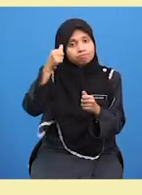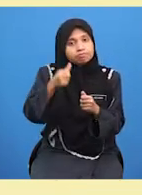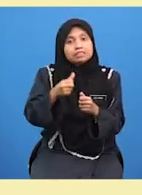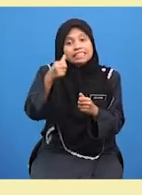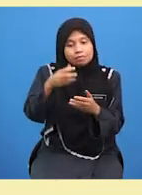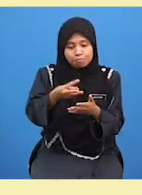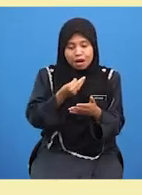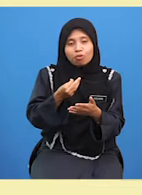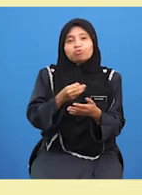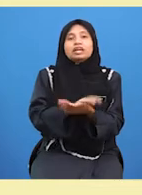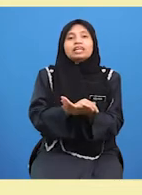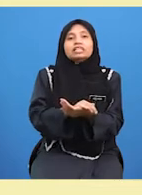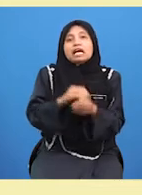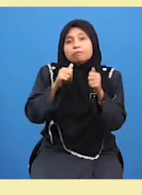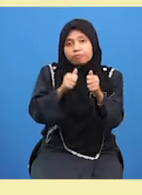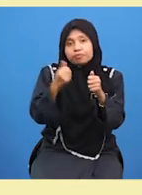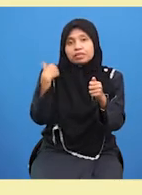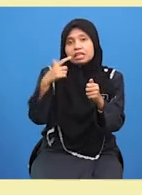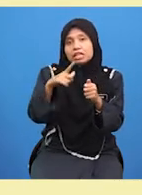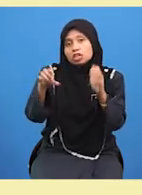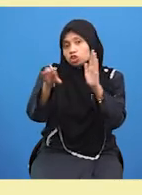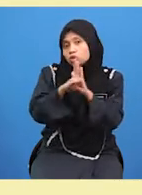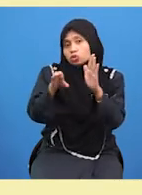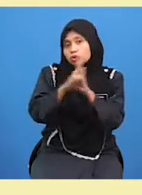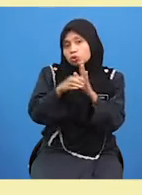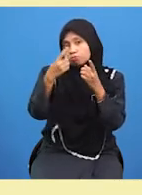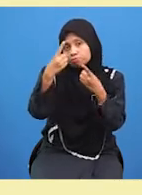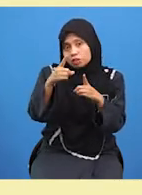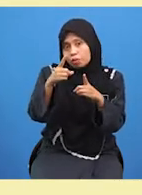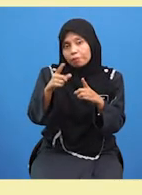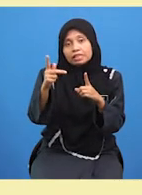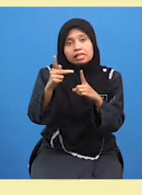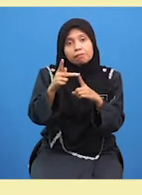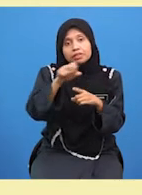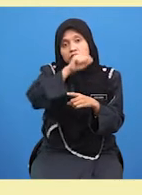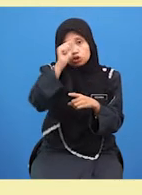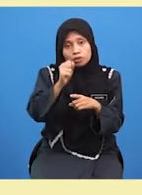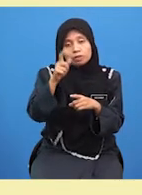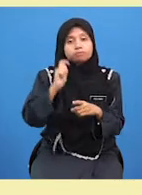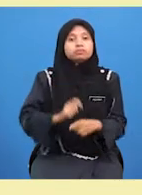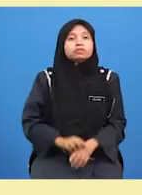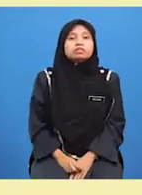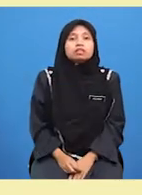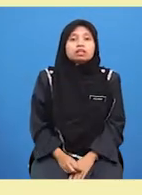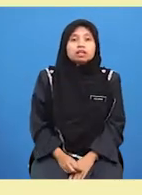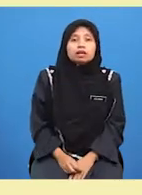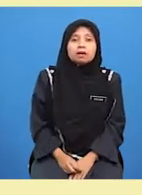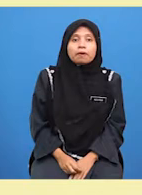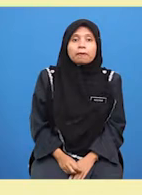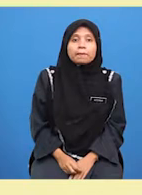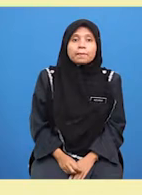diinginkan. Berikut adalah contoh-contoh jawapan kepada persoalan tadi.